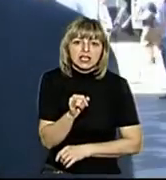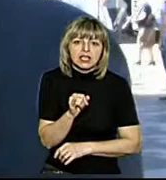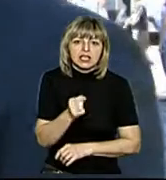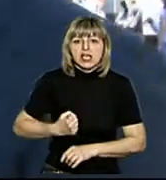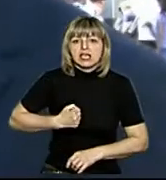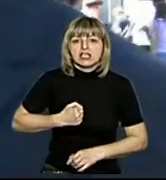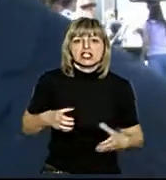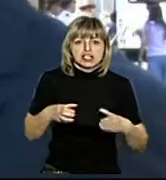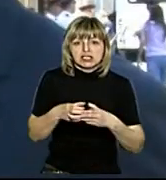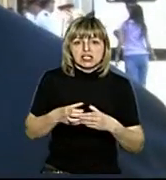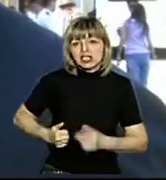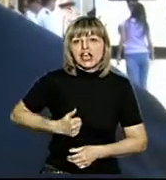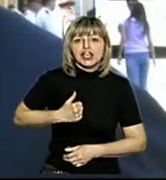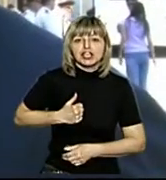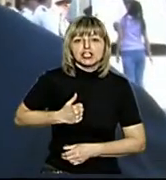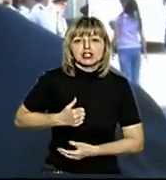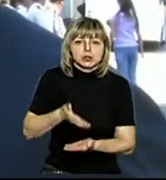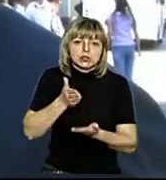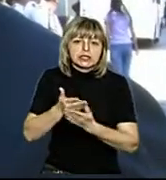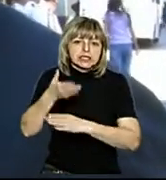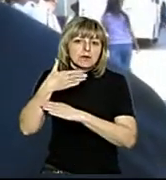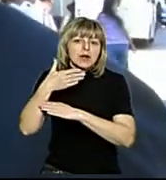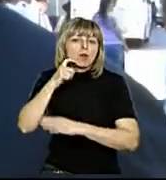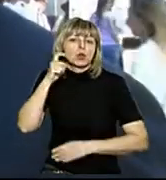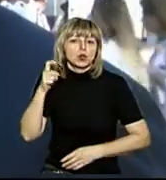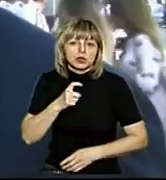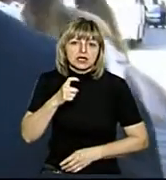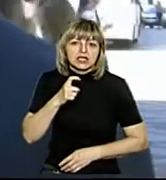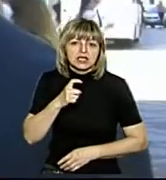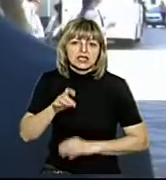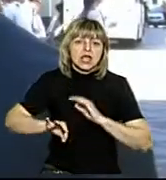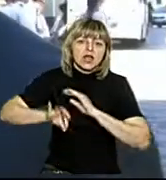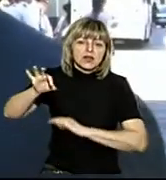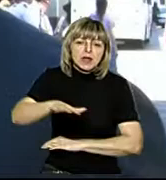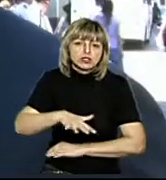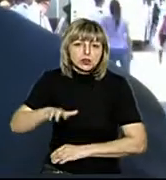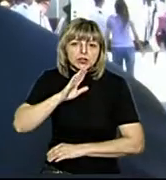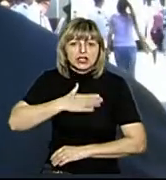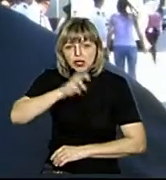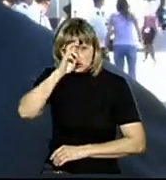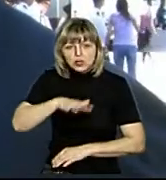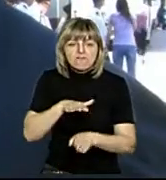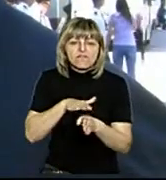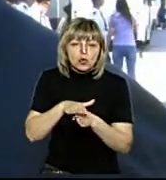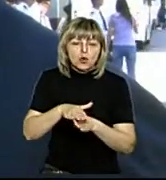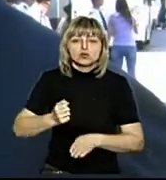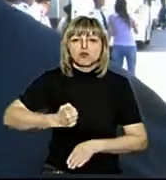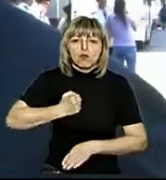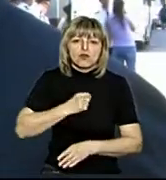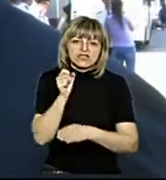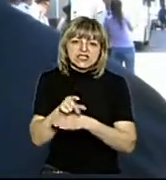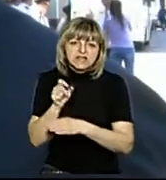частина з гідністю несе прапор України на сході нашої держави, виконуючи бойові